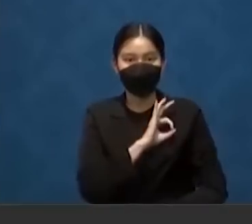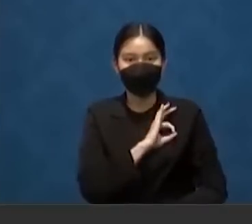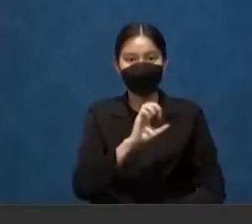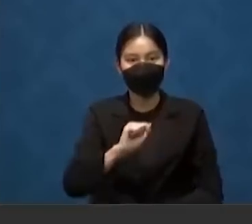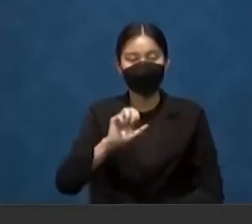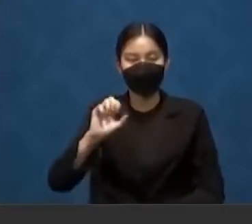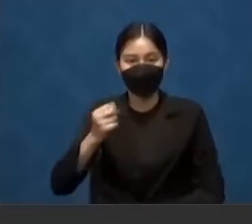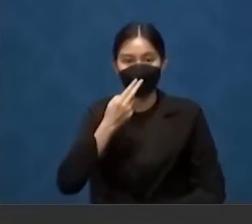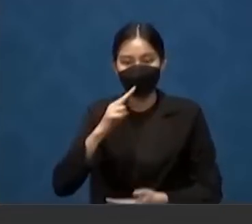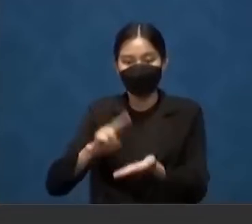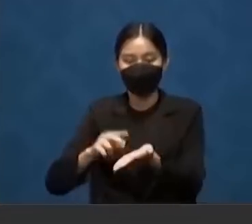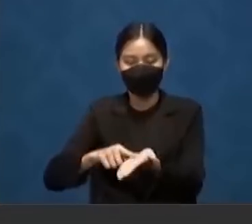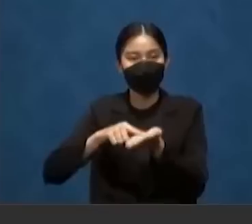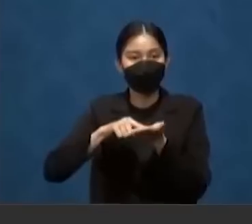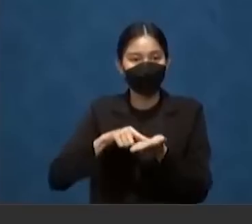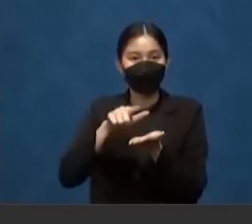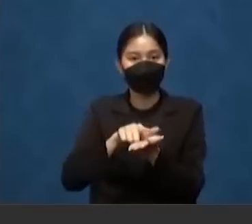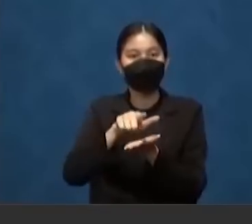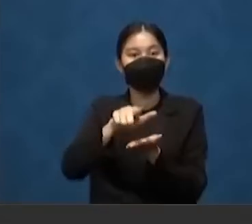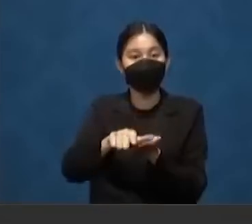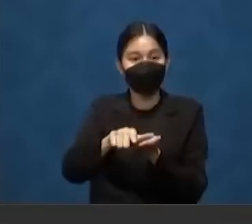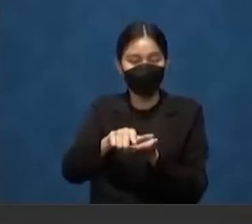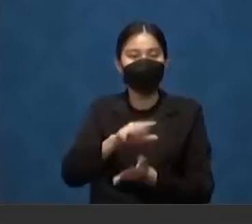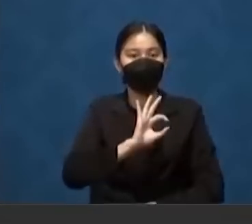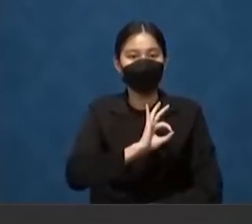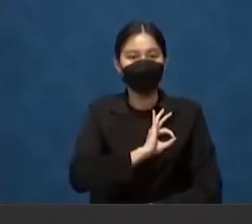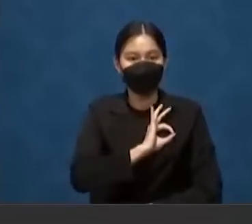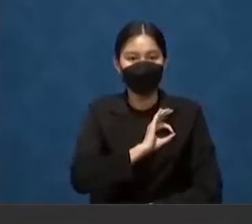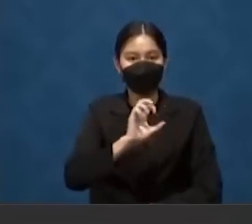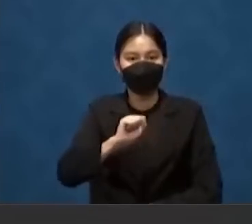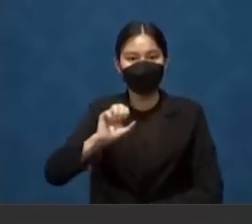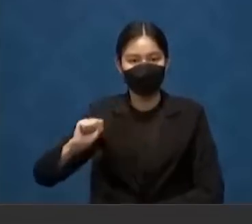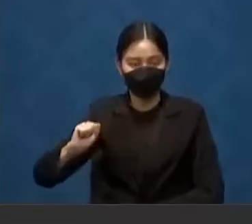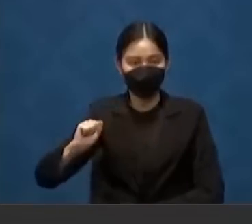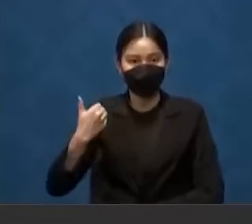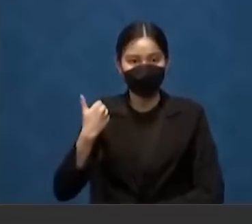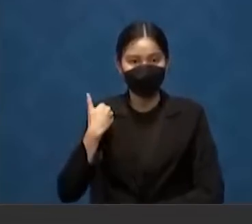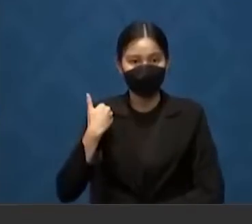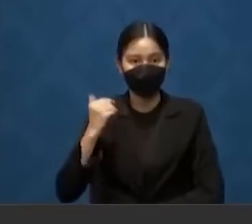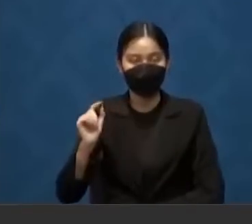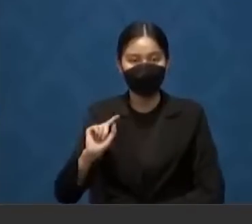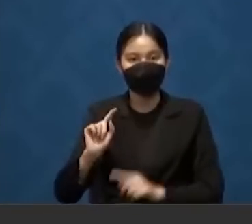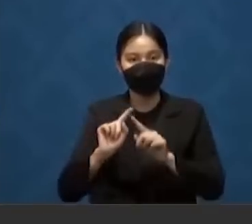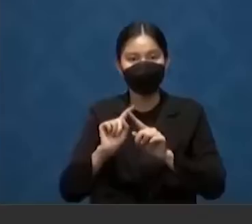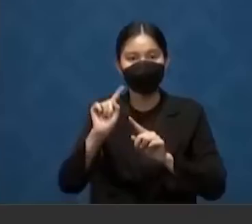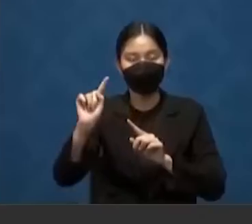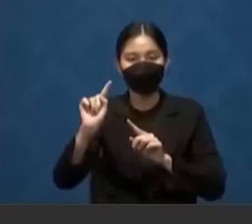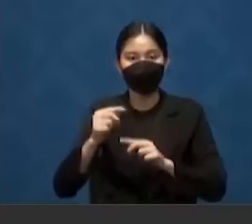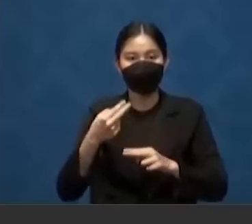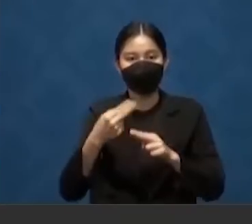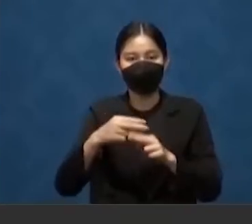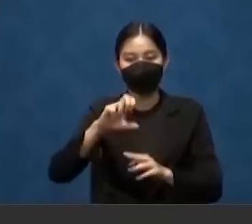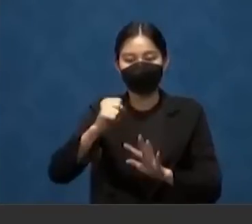ด้วยได้พ 09.หากสมชิคสภαพensusแนรสดอนดันี้